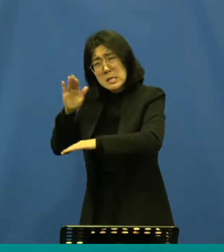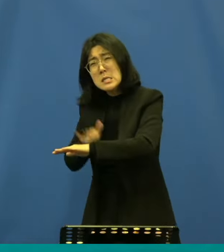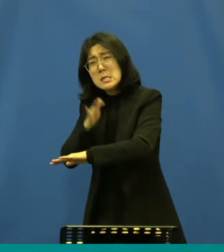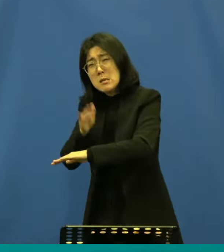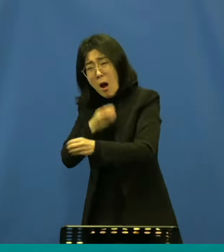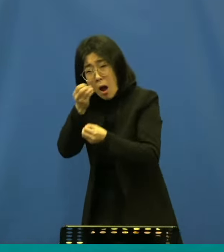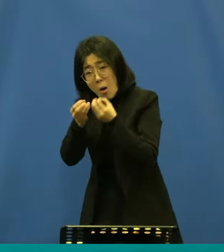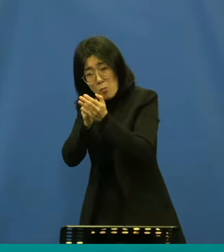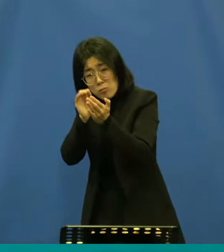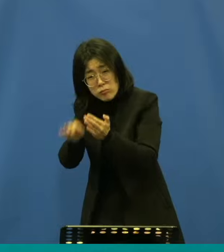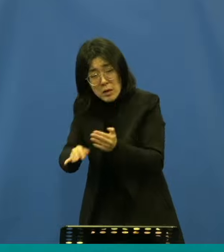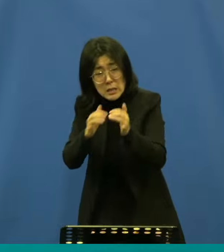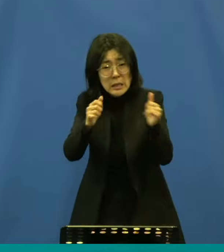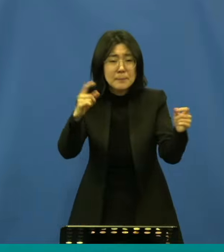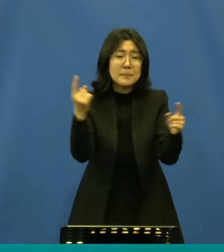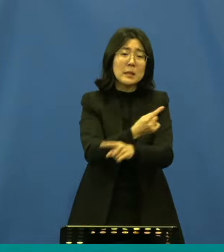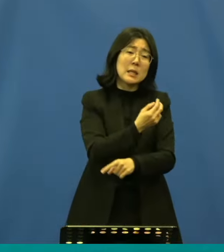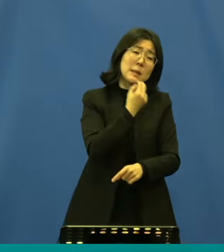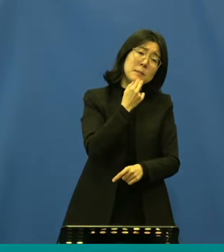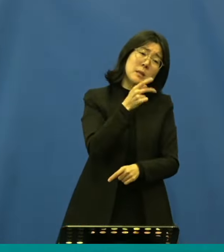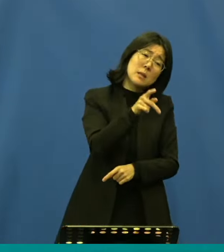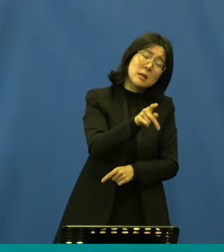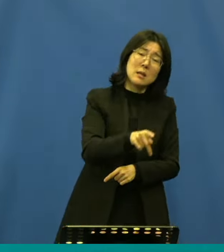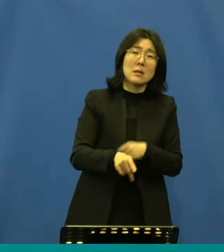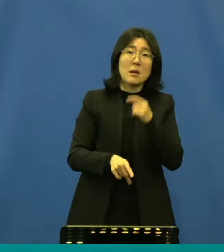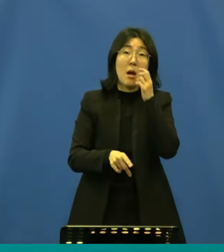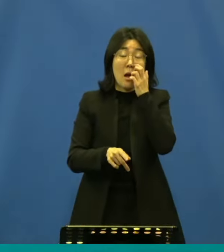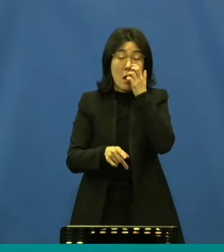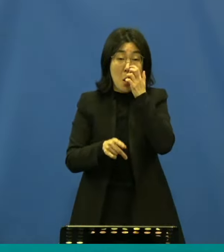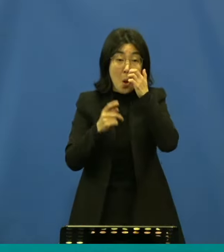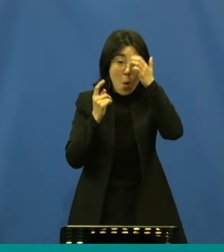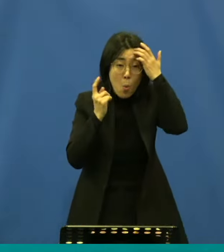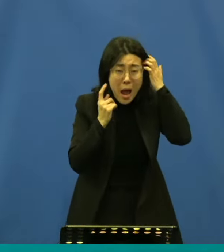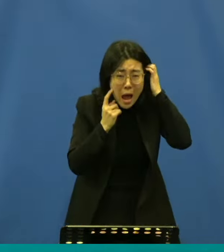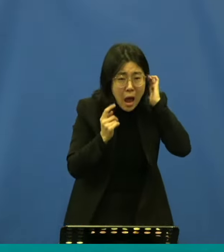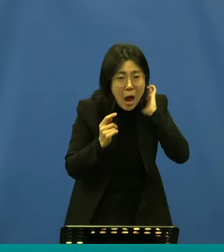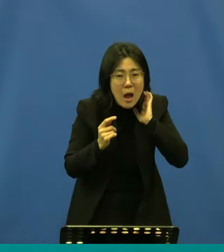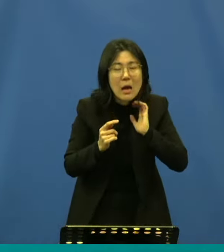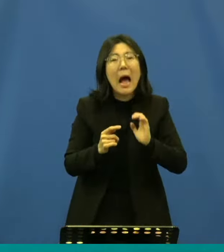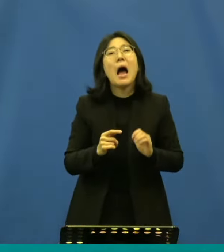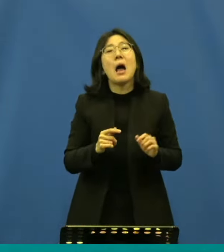요나는 니느웨 사람들에게 일어난 부흥이 현실이 아니기를 바랬습니다.